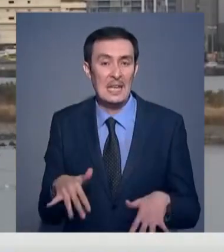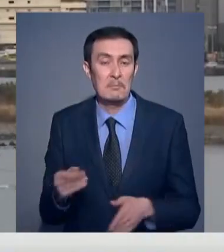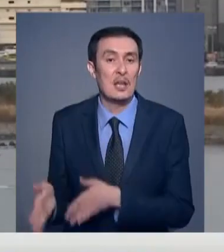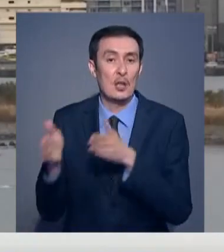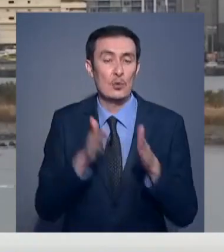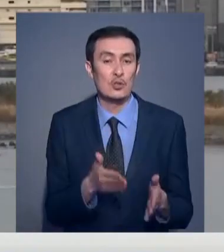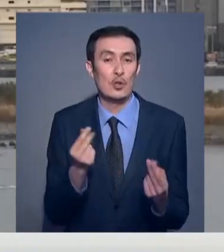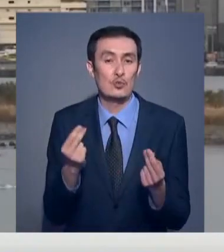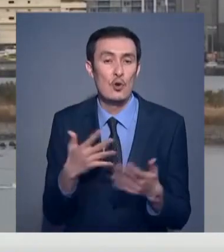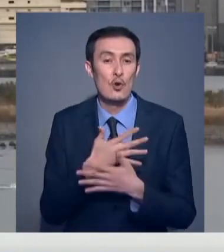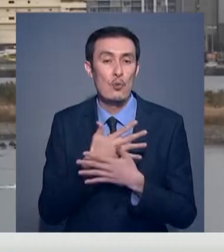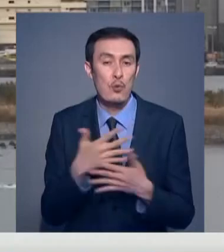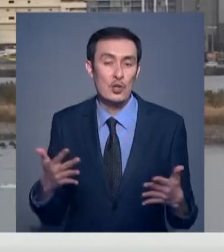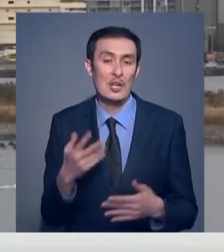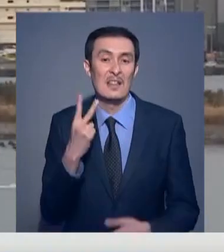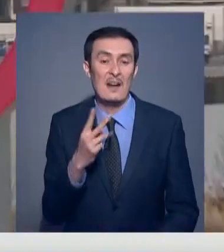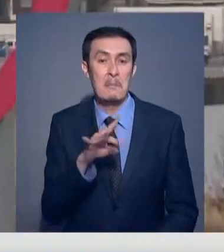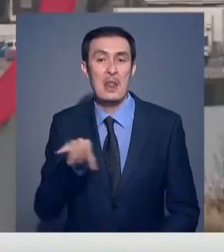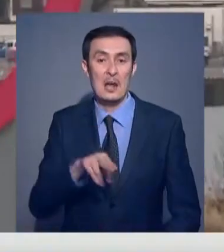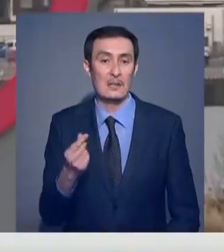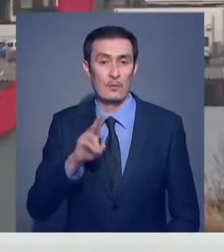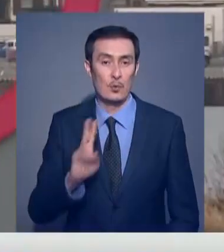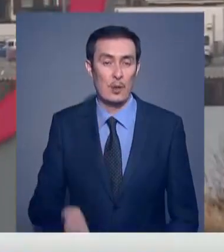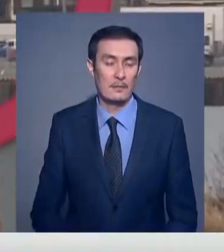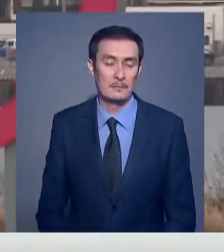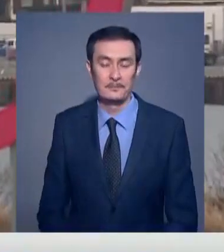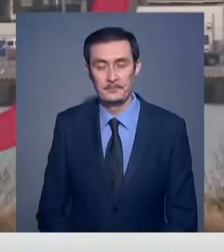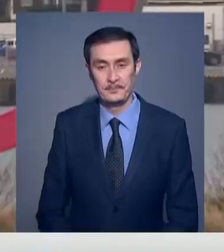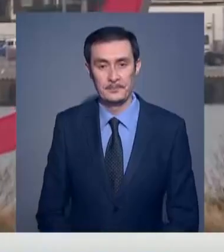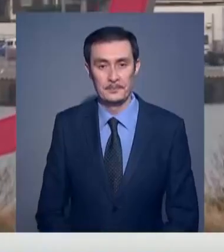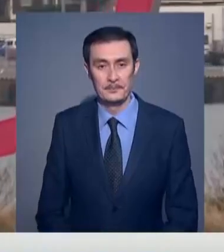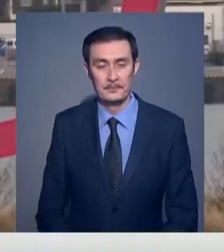переноса оцениваются на сумму в больше, чем в 2 миллиарда долларов.